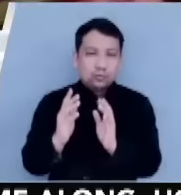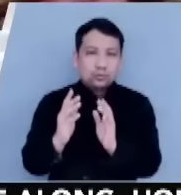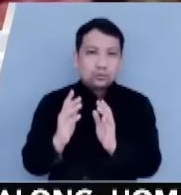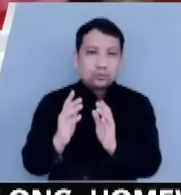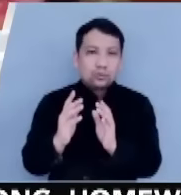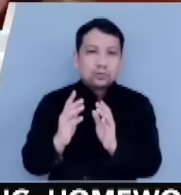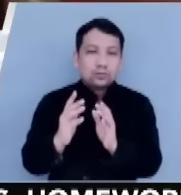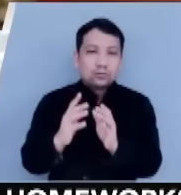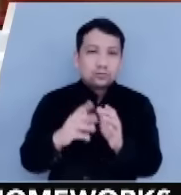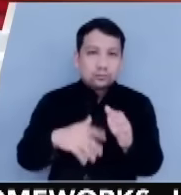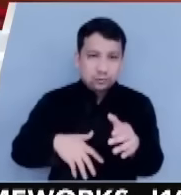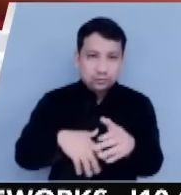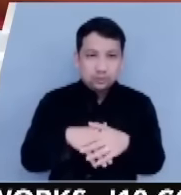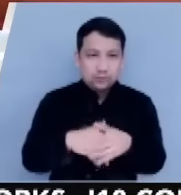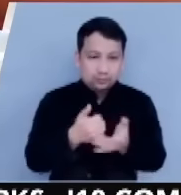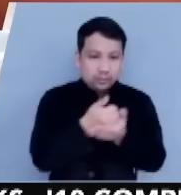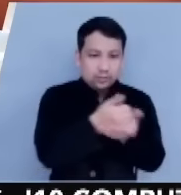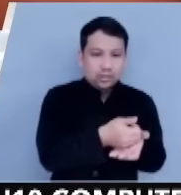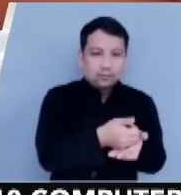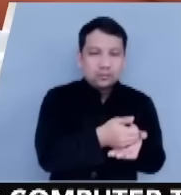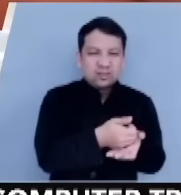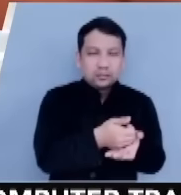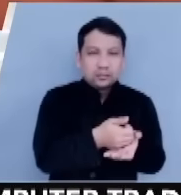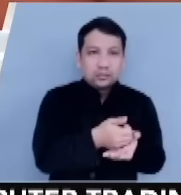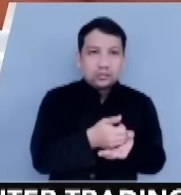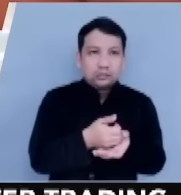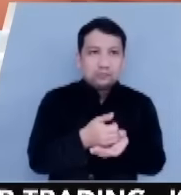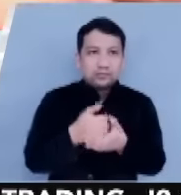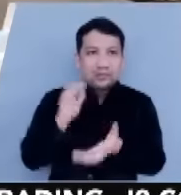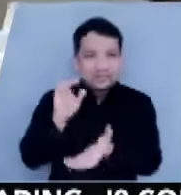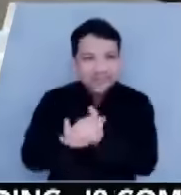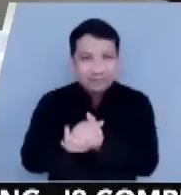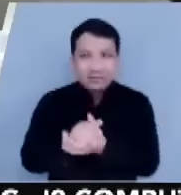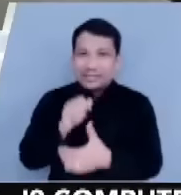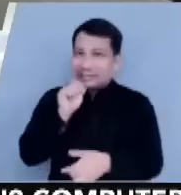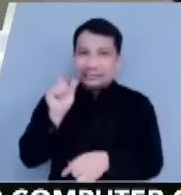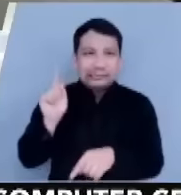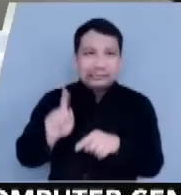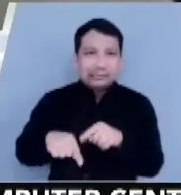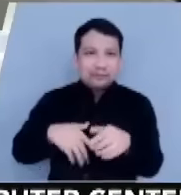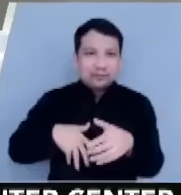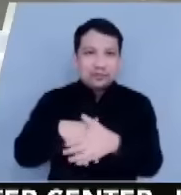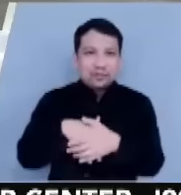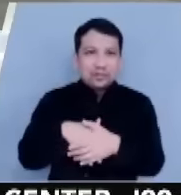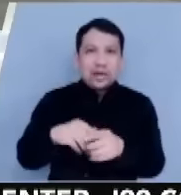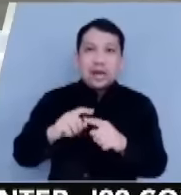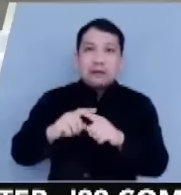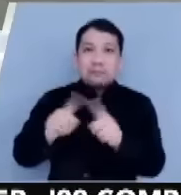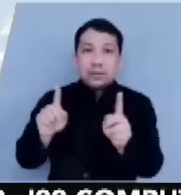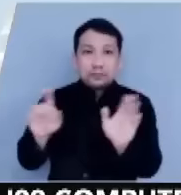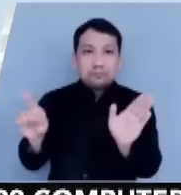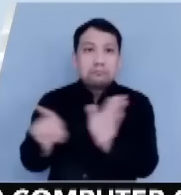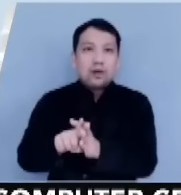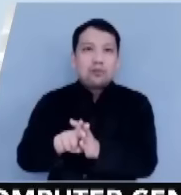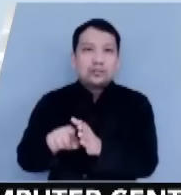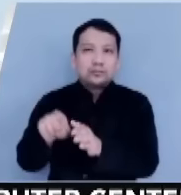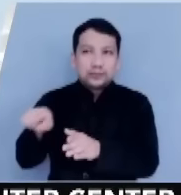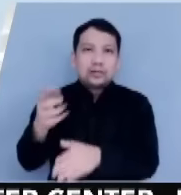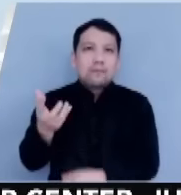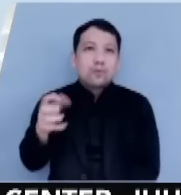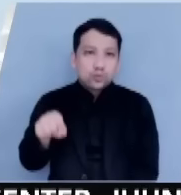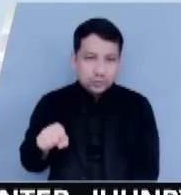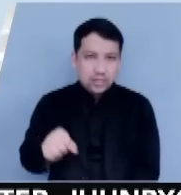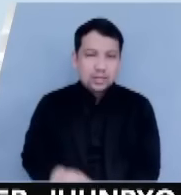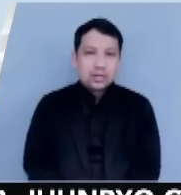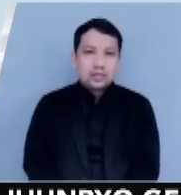para tulungan magkaanak ang mga pares na may problema sa pagbubuntis. Pero bawal ito sa Cambodia. At ang